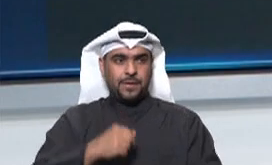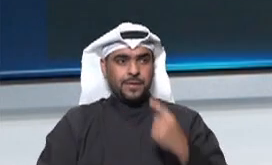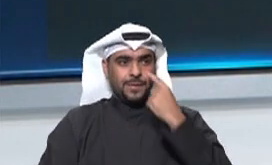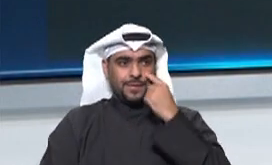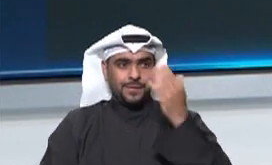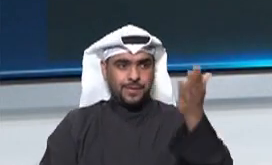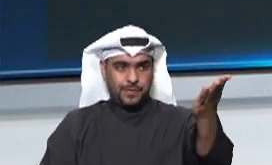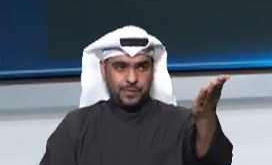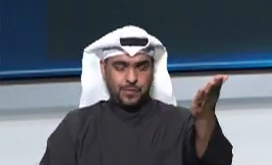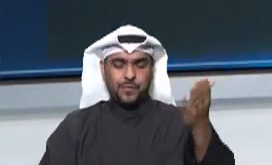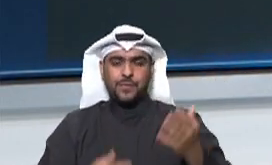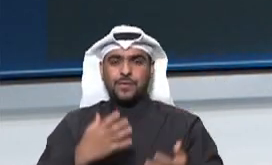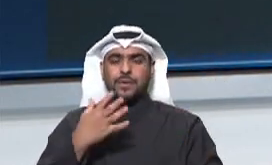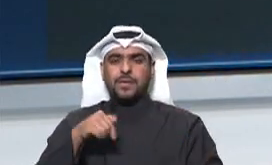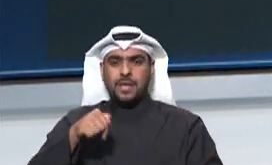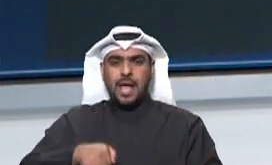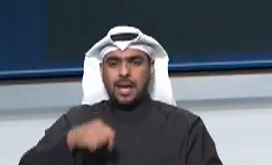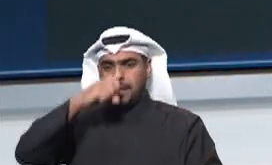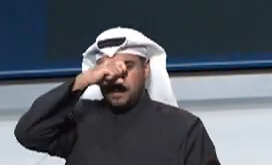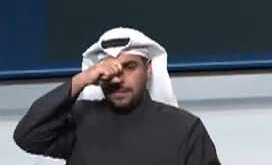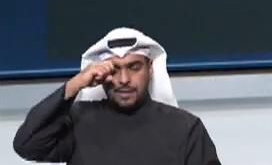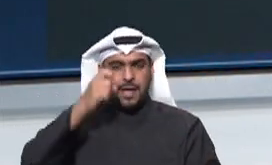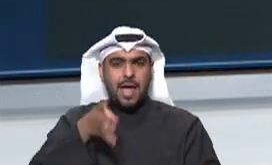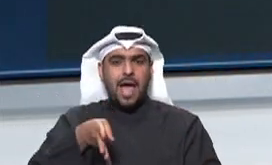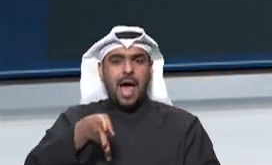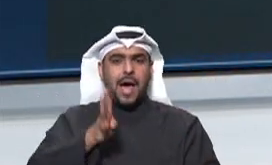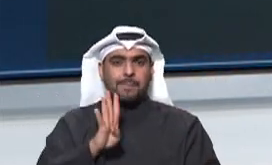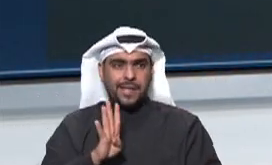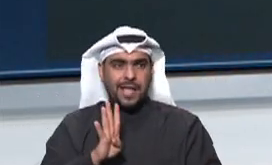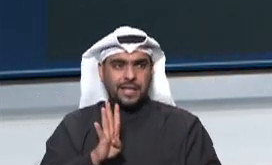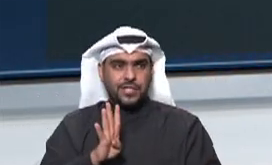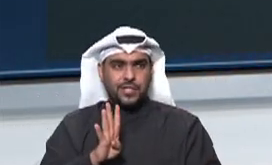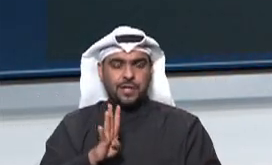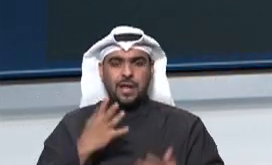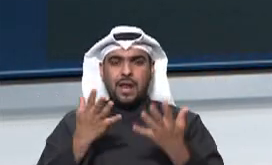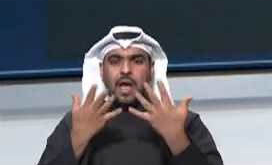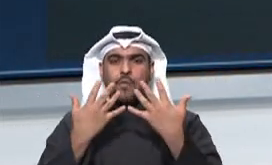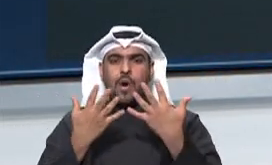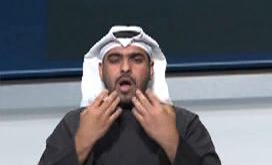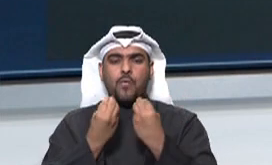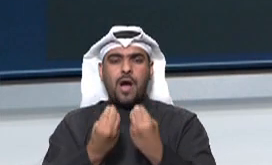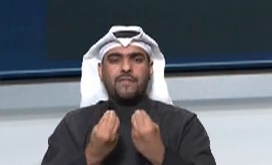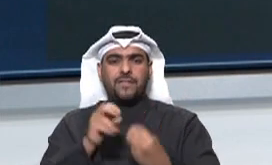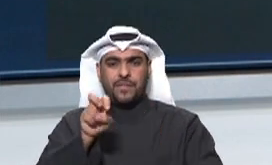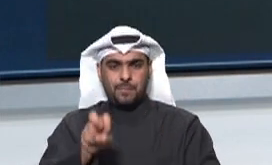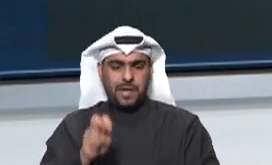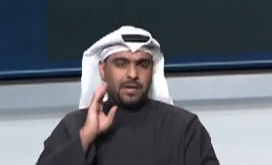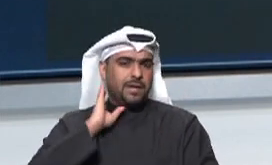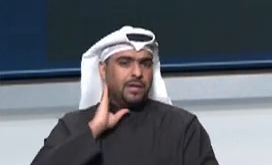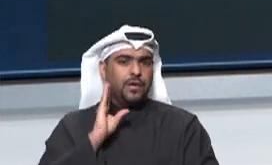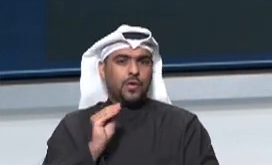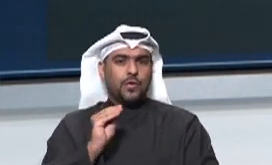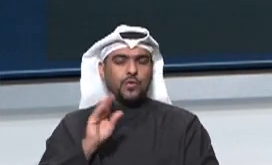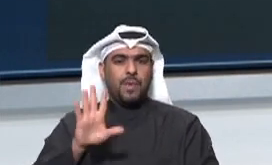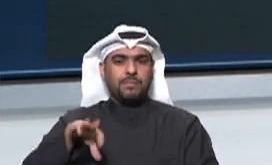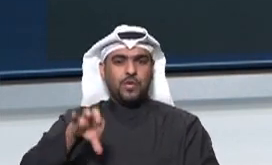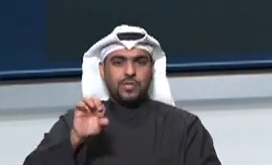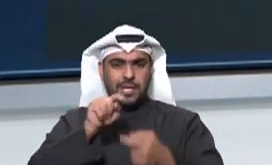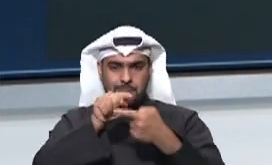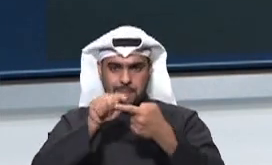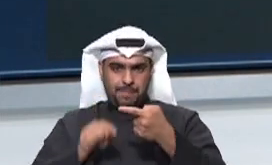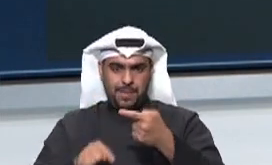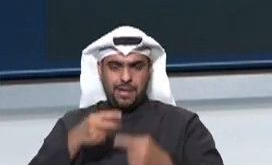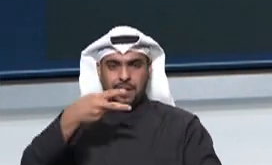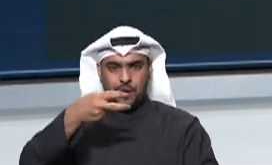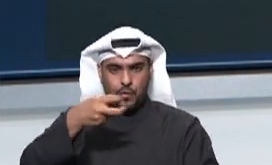شرقية، أجواء غائمة موجودة ويانا، أجواء باردة، درجة الحرارة حاليا 14 درجة مئوية والرطوبة نسبية 95% في مدينة الكويت، والرؤية